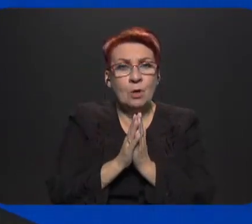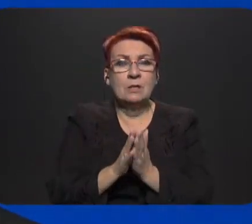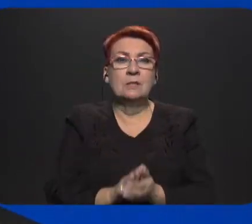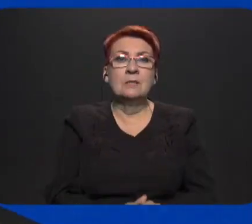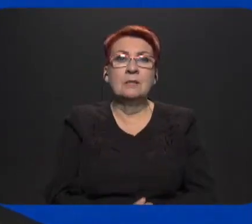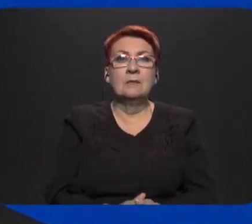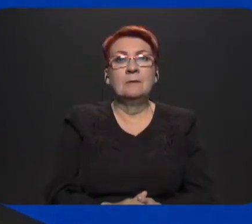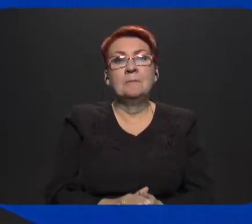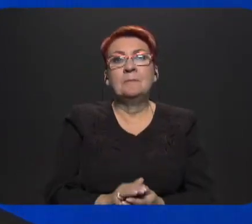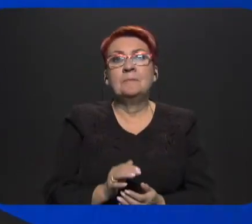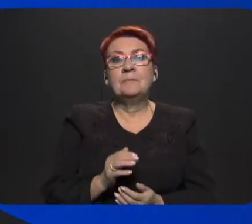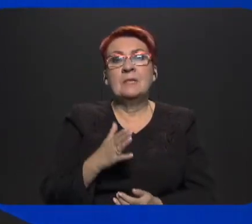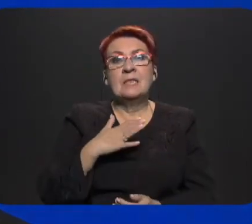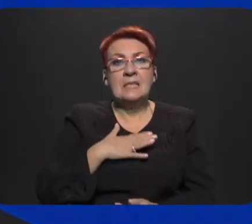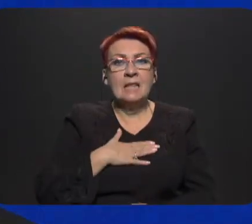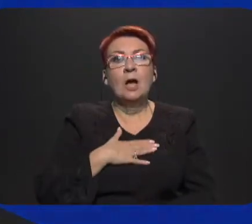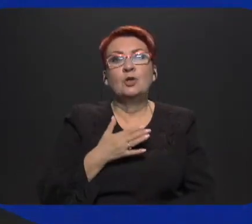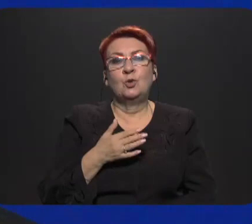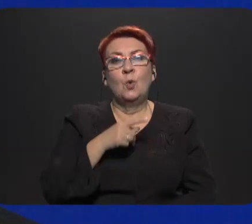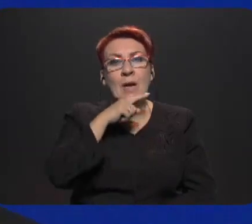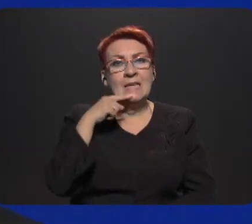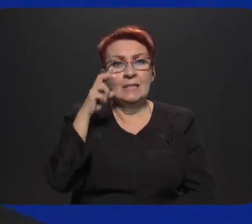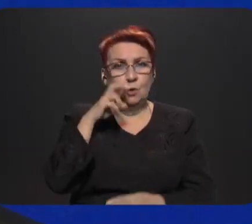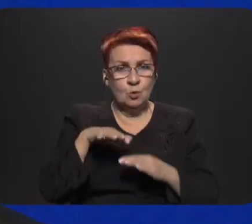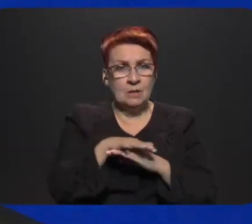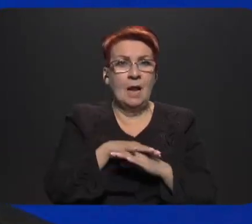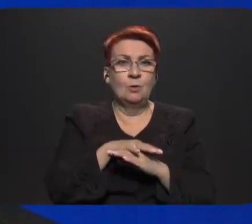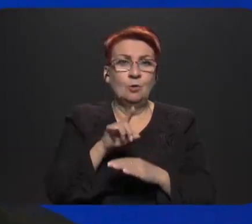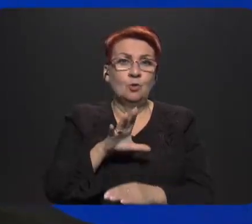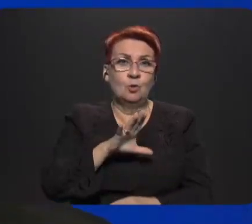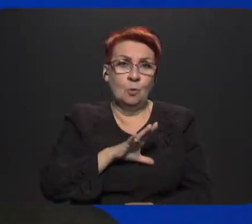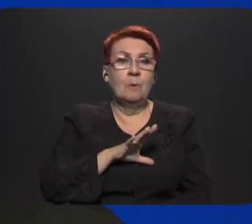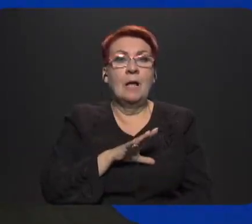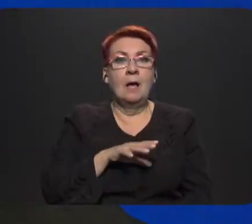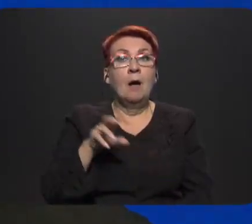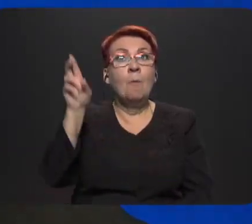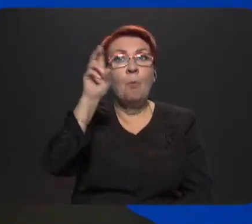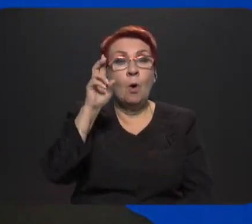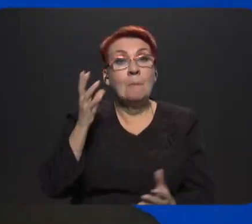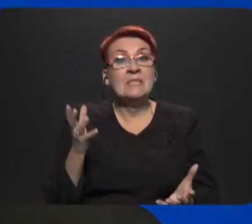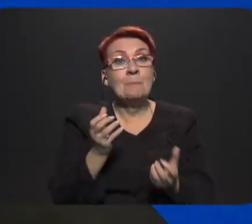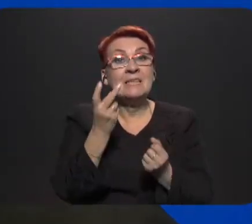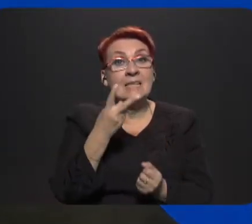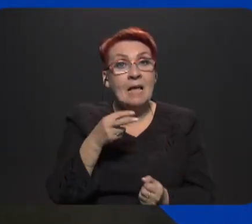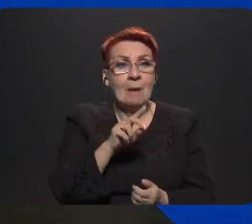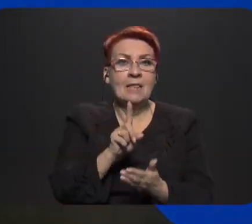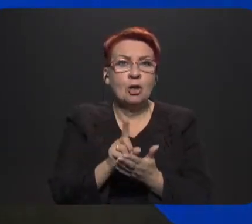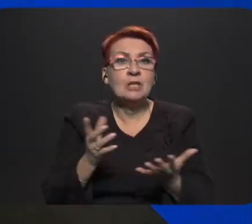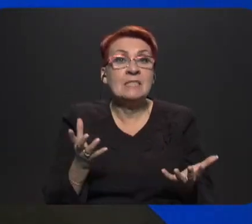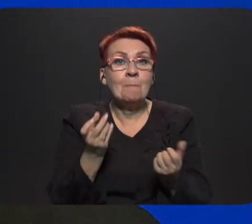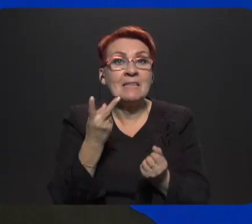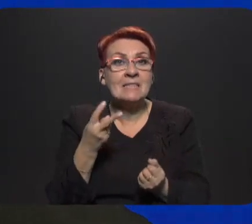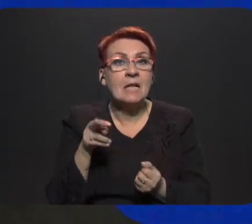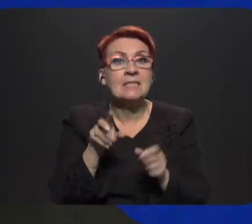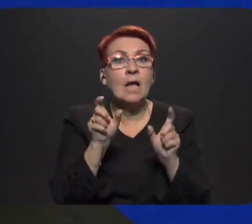богоспасаемую страну нашу российскую, вот чтобы она была действительно богоспасаемой, должны спасаться люди. И вот